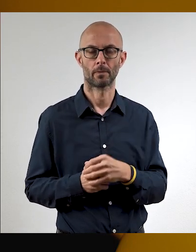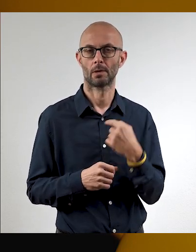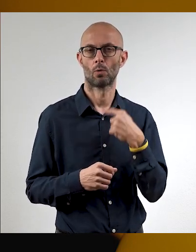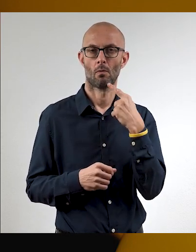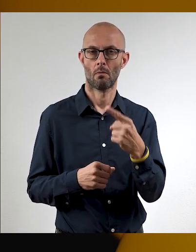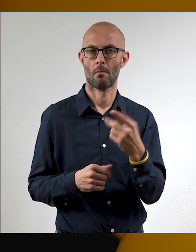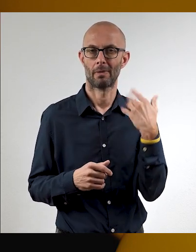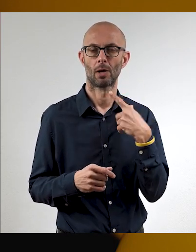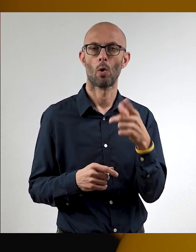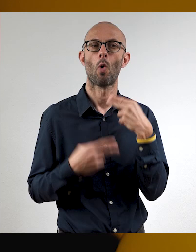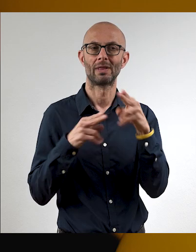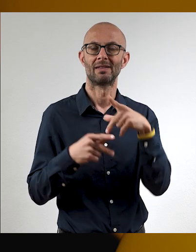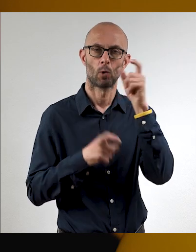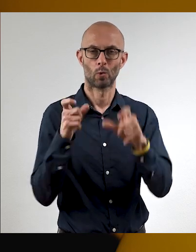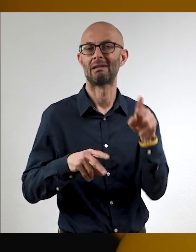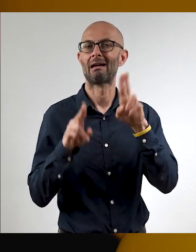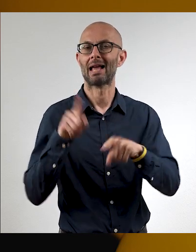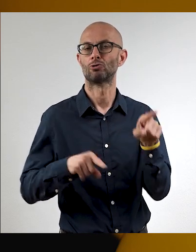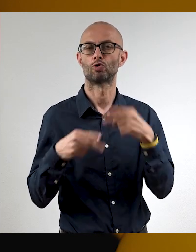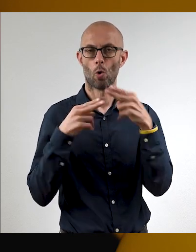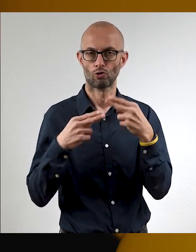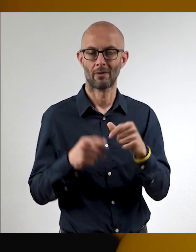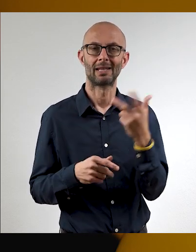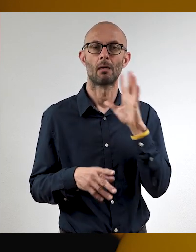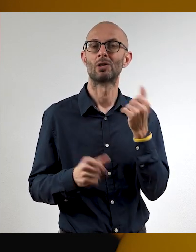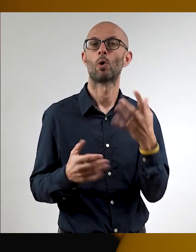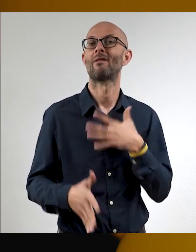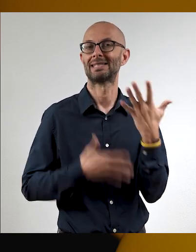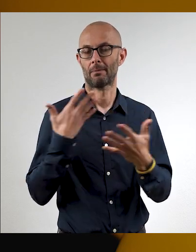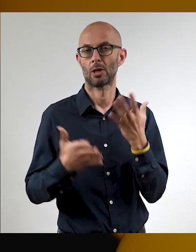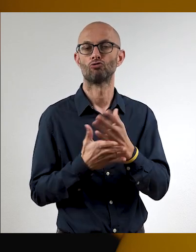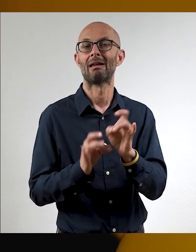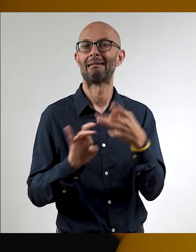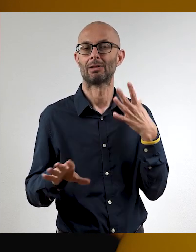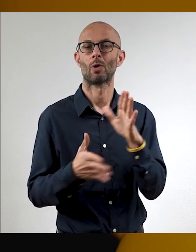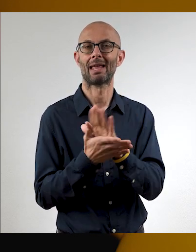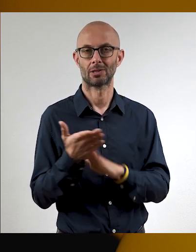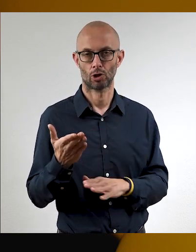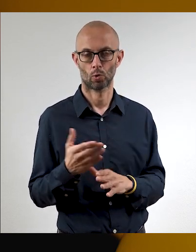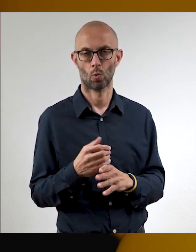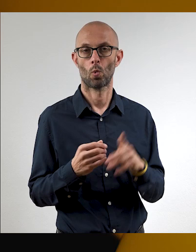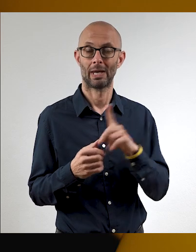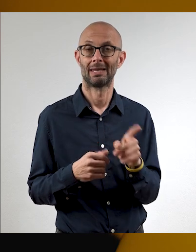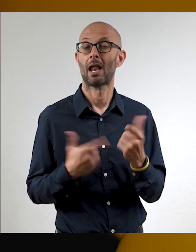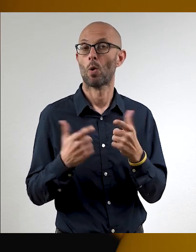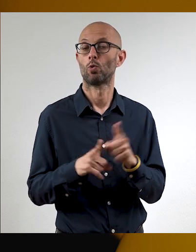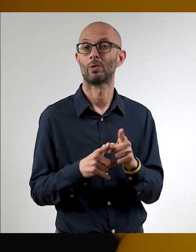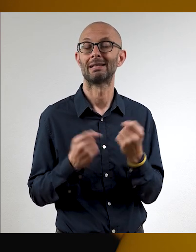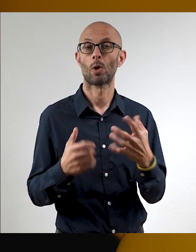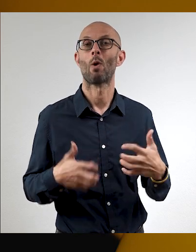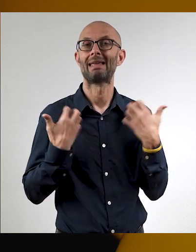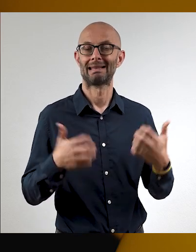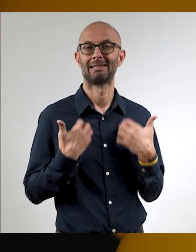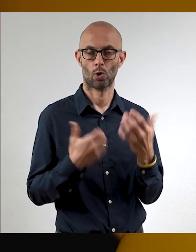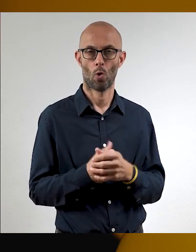Smo govorili prej o odzivih ljudi, se različno odzovajo. Eni bodo bili zelo znemirjeni, že zelo hiter na začetku in se lahko tudi zelo